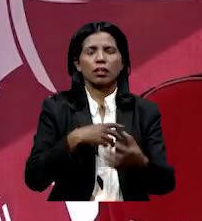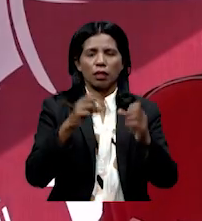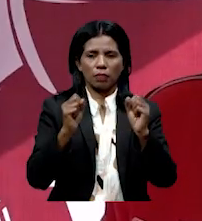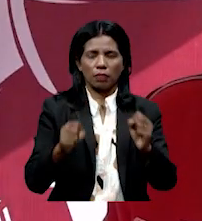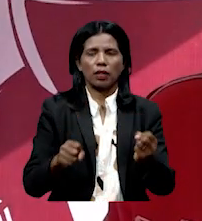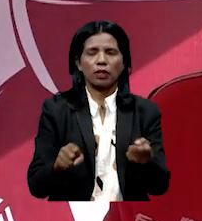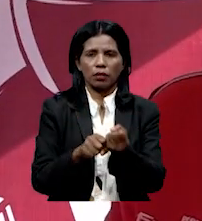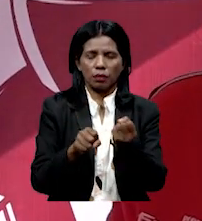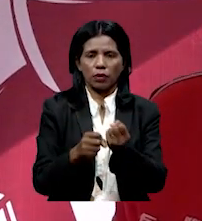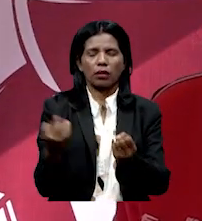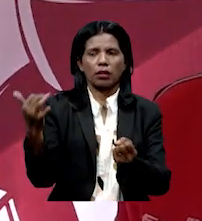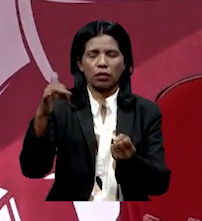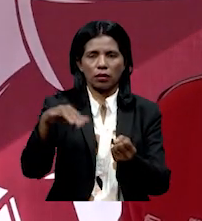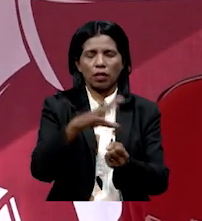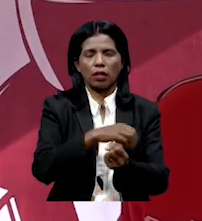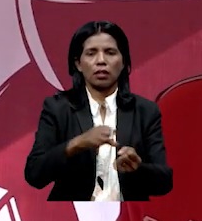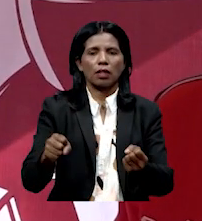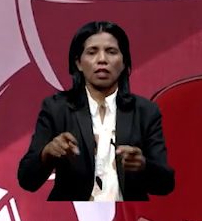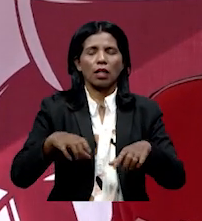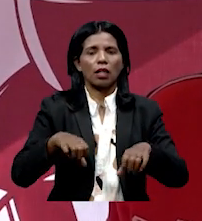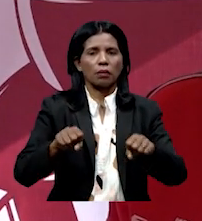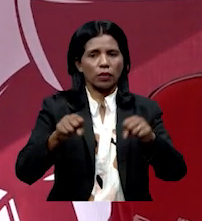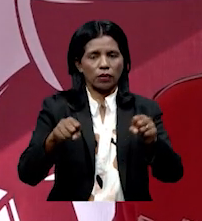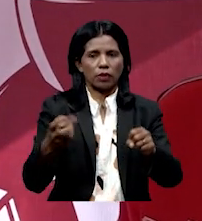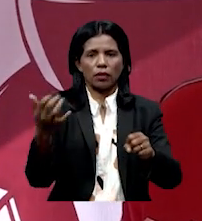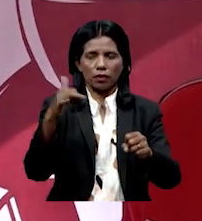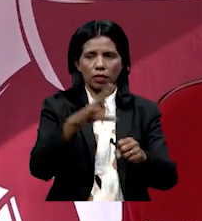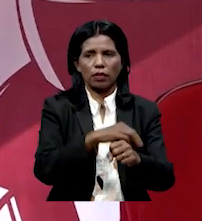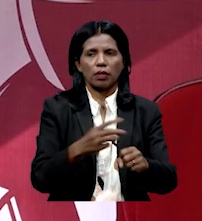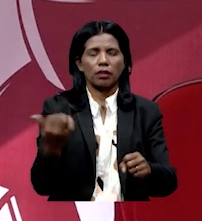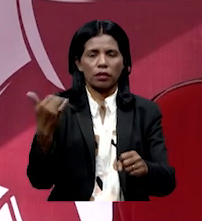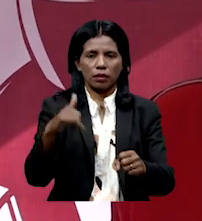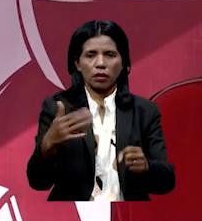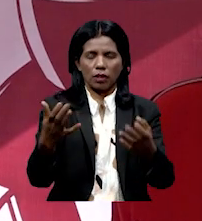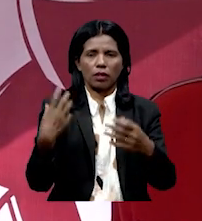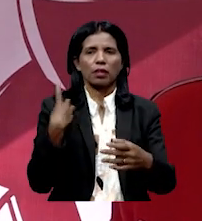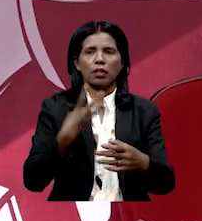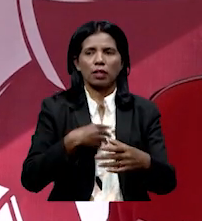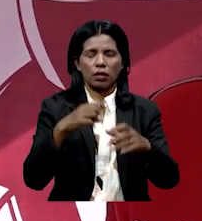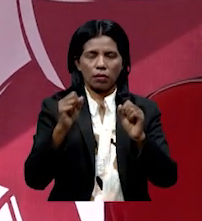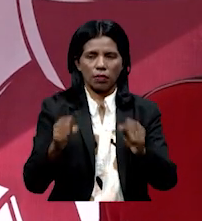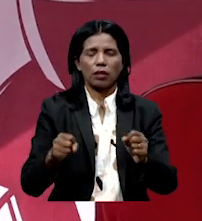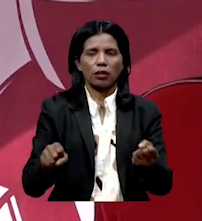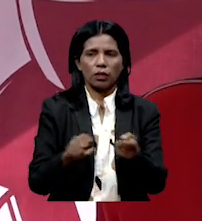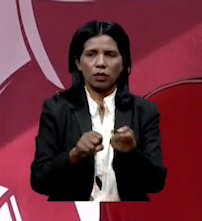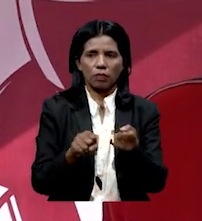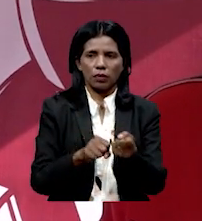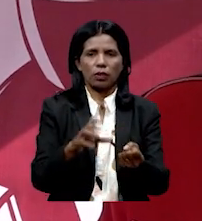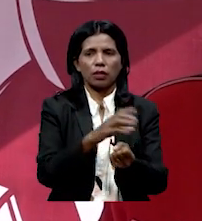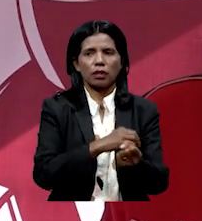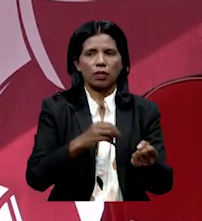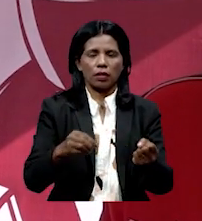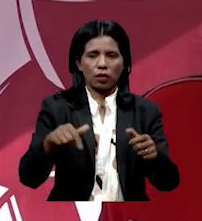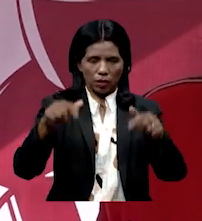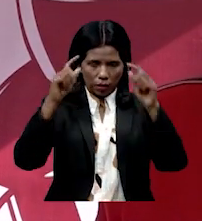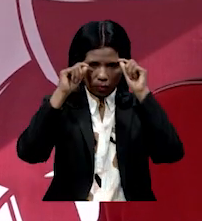dia di dunia balap, baik itu di domestik. Kalau memang dia mampu, kita akan dukung dalam kegiatan-kegiatan di luar Timor